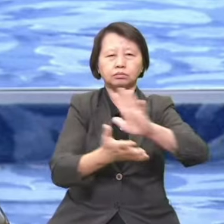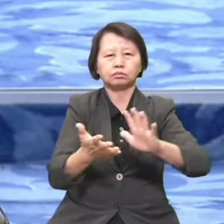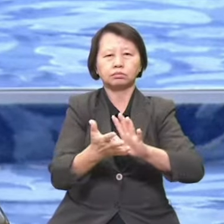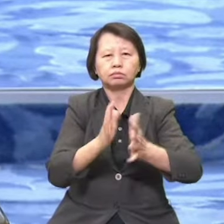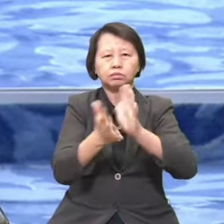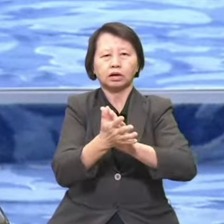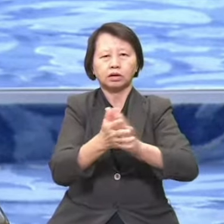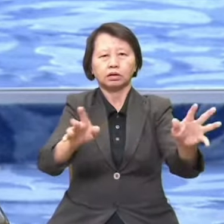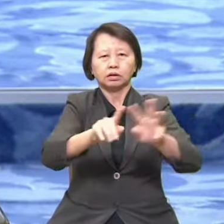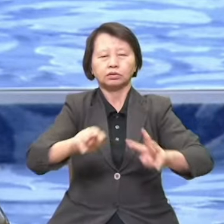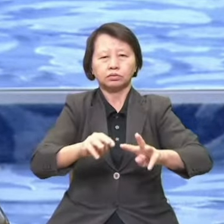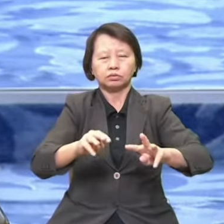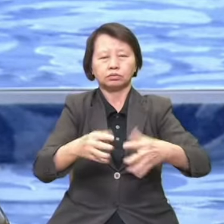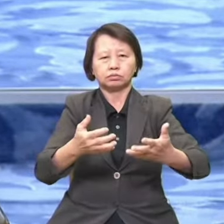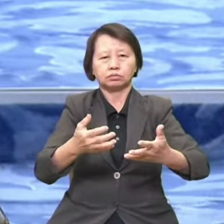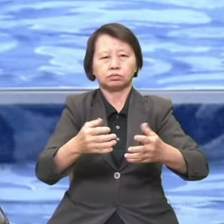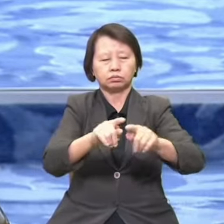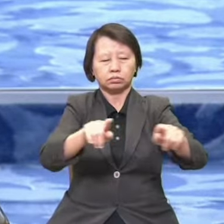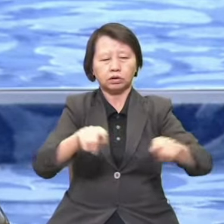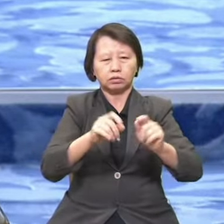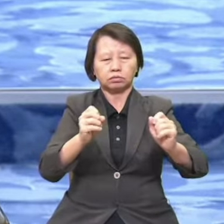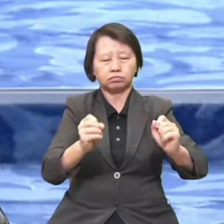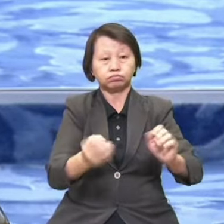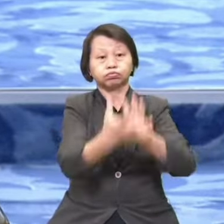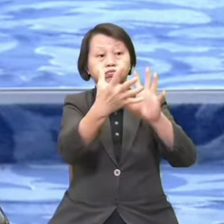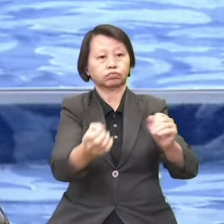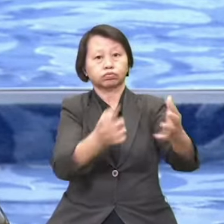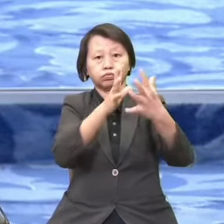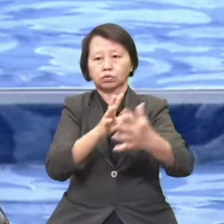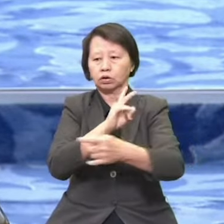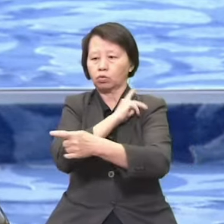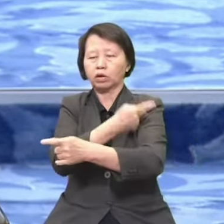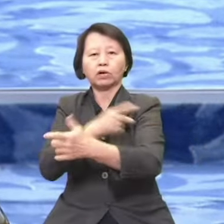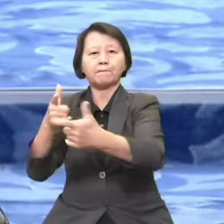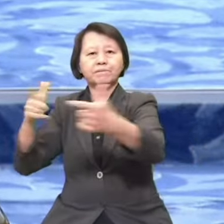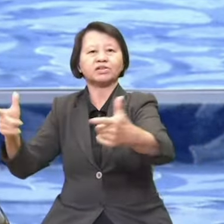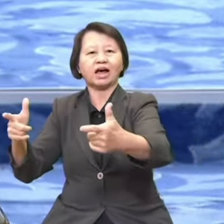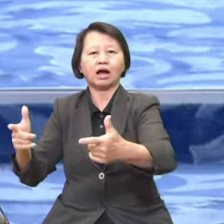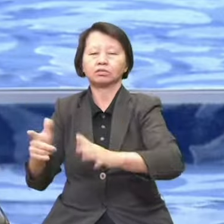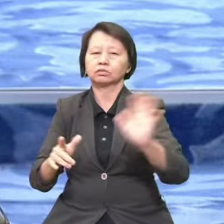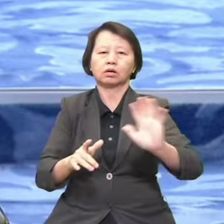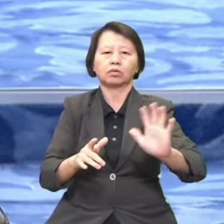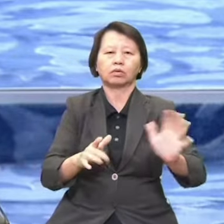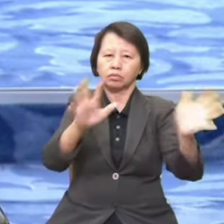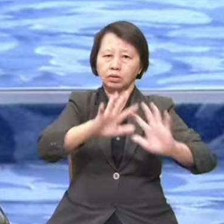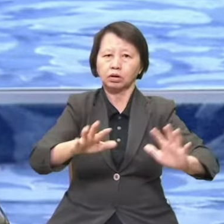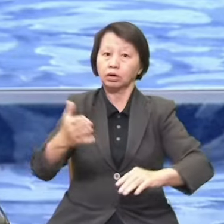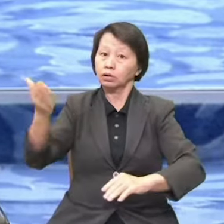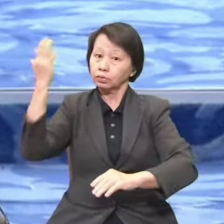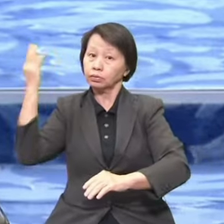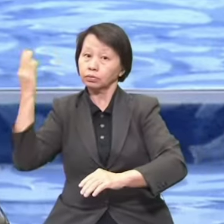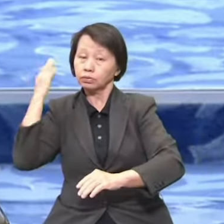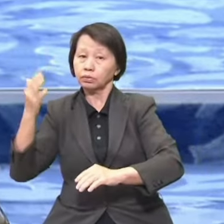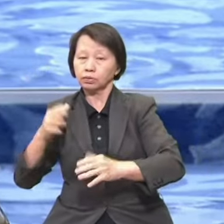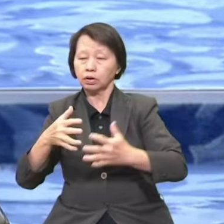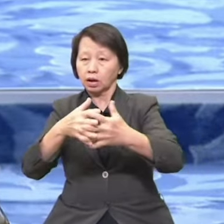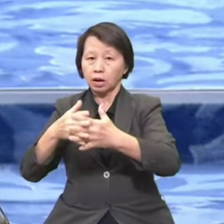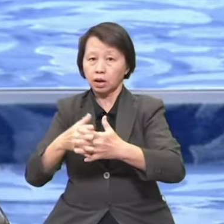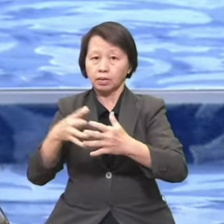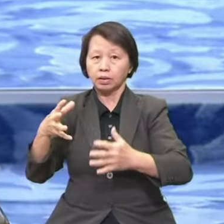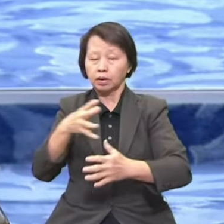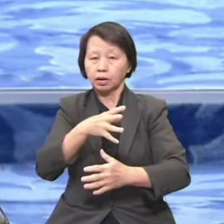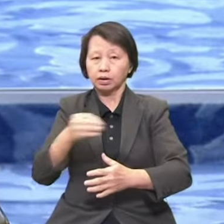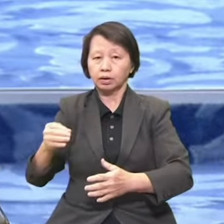gelanggang percaturan atau pertembungan kuasa-kuasa besar dulunya Amerika dan Soviet